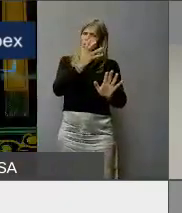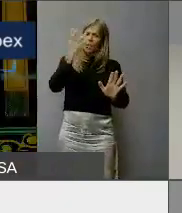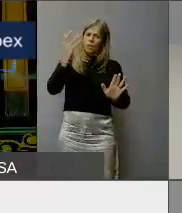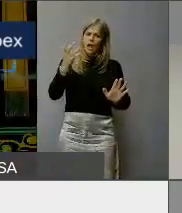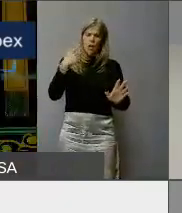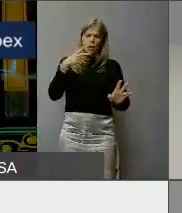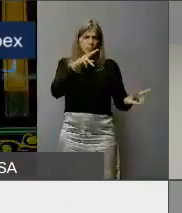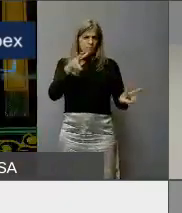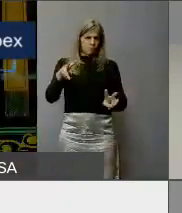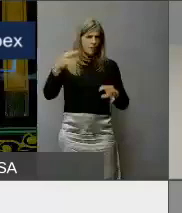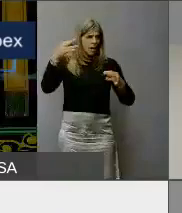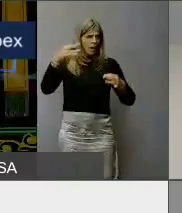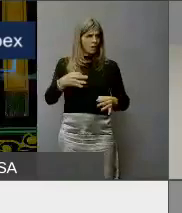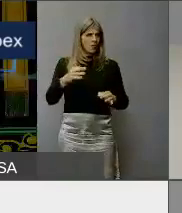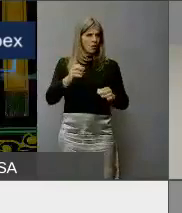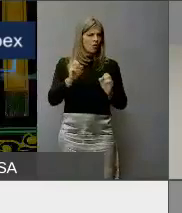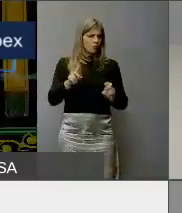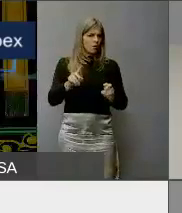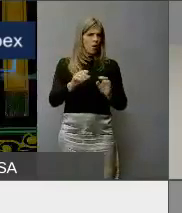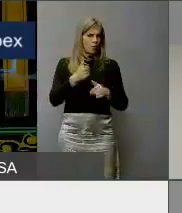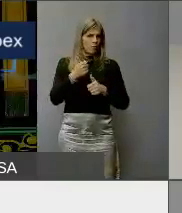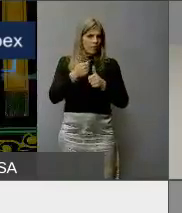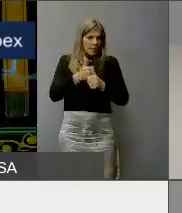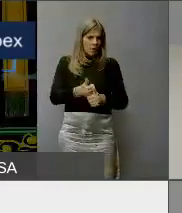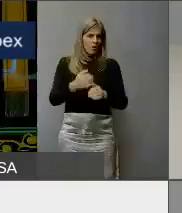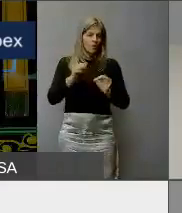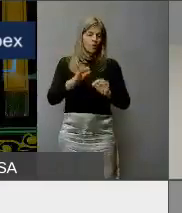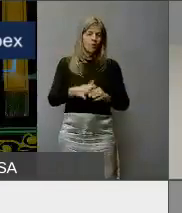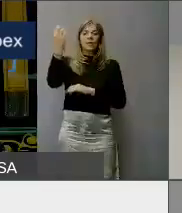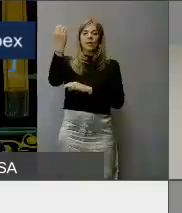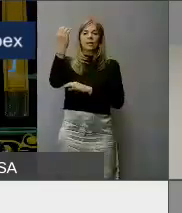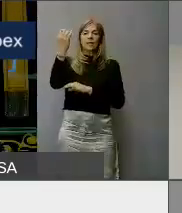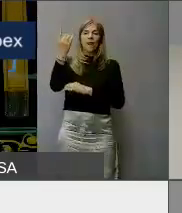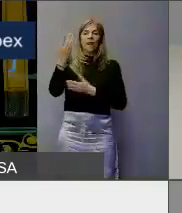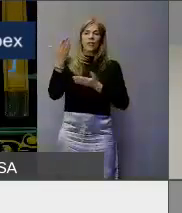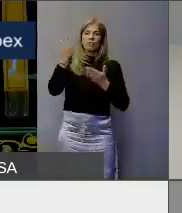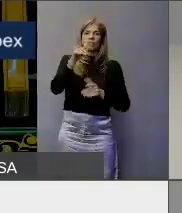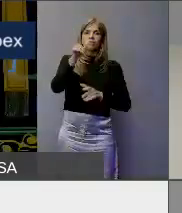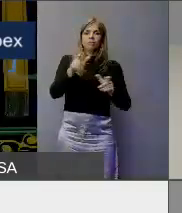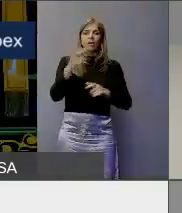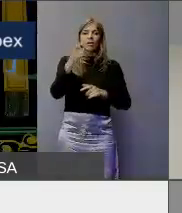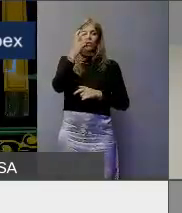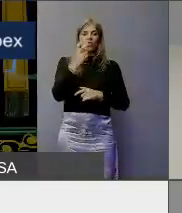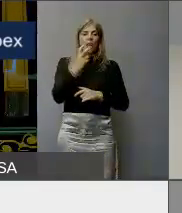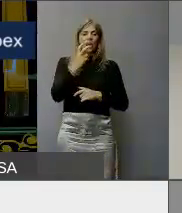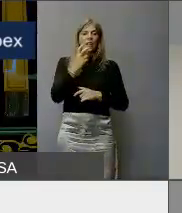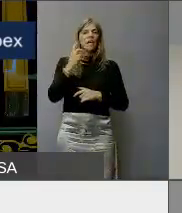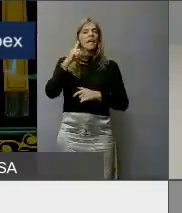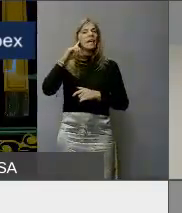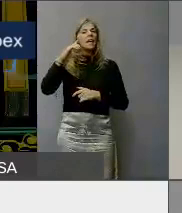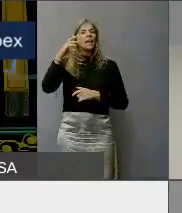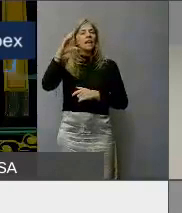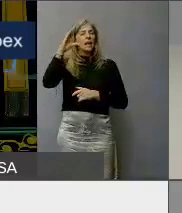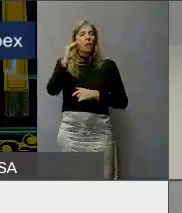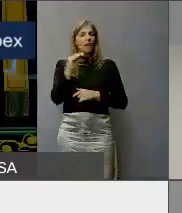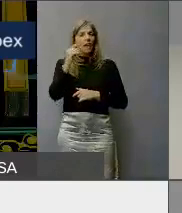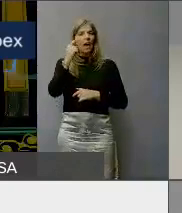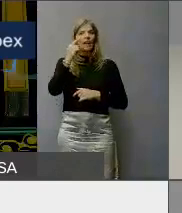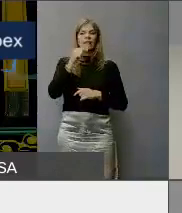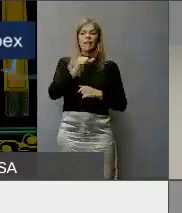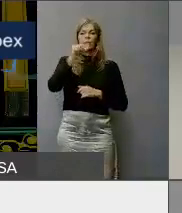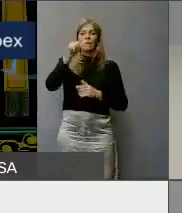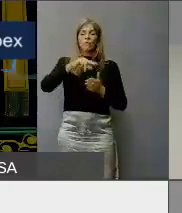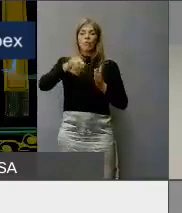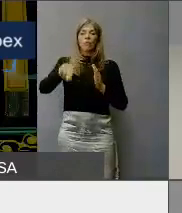si verifichi in quella commissione bene passiamo al successivo punto piatto presentato dal gruppo del partito democratico prima firmataria